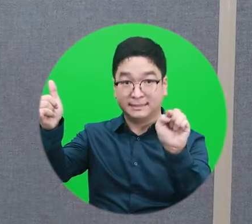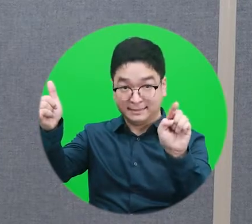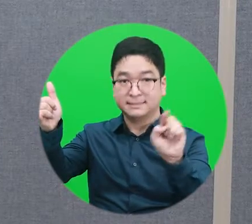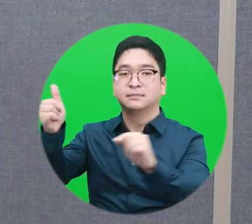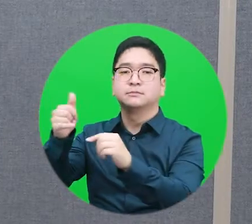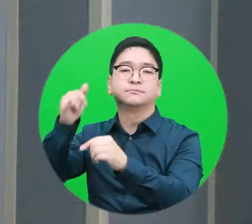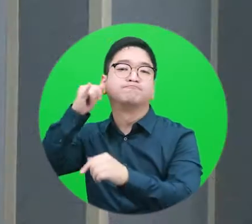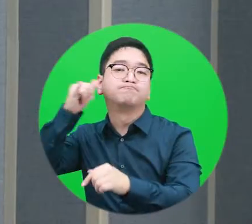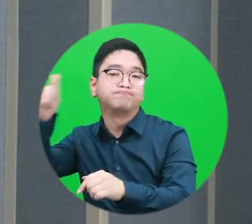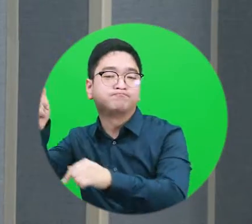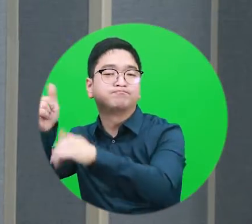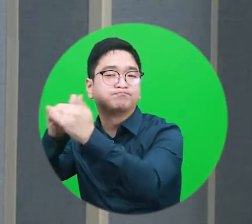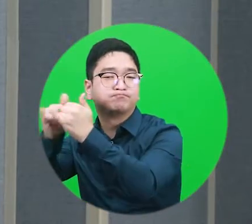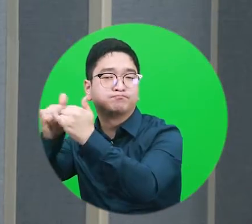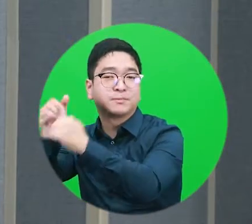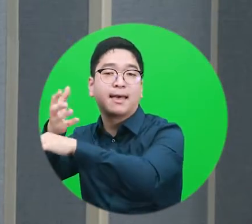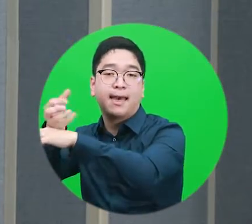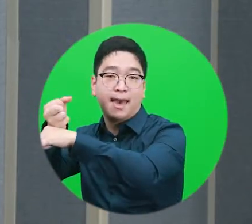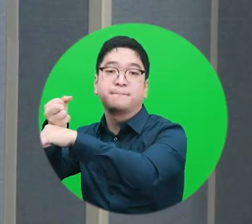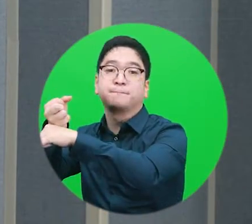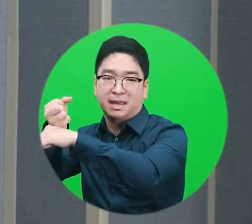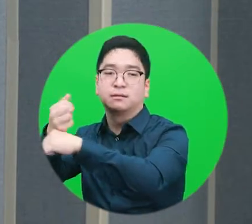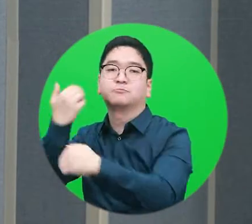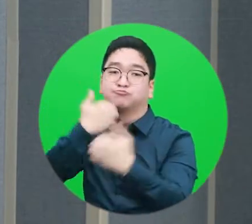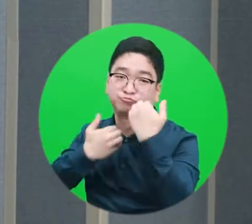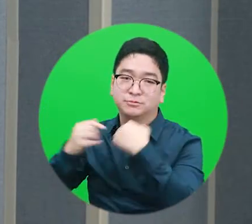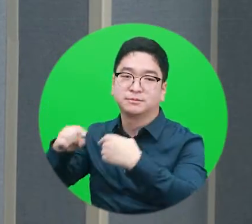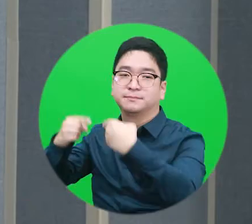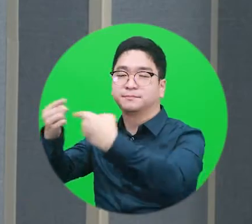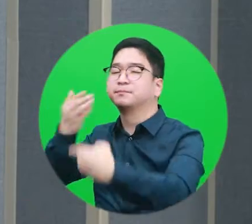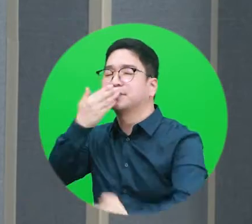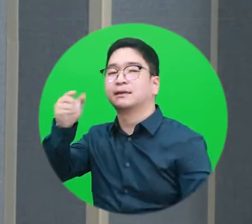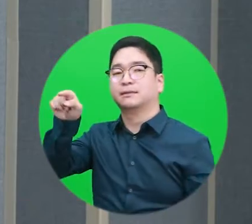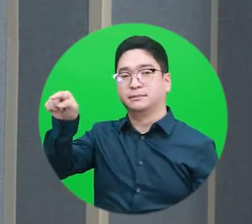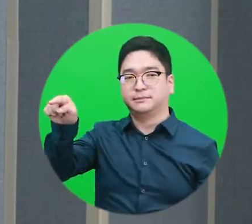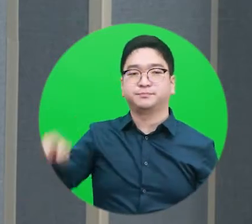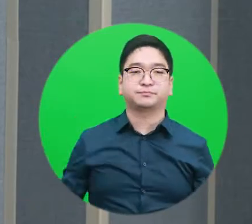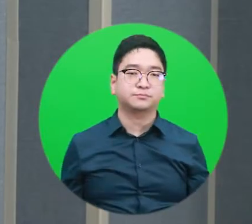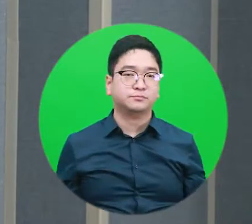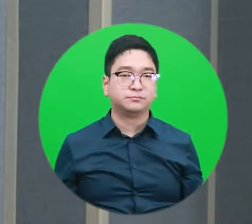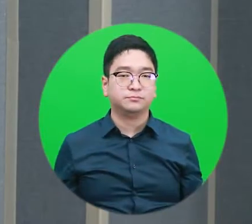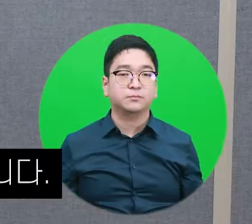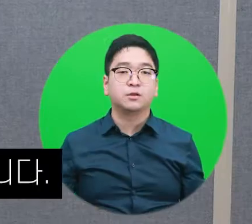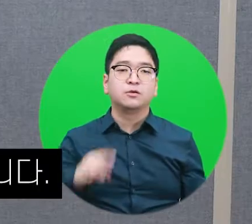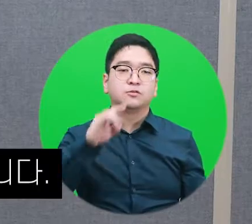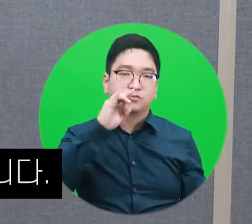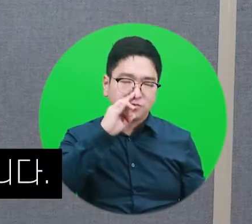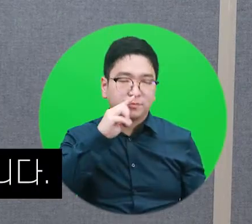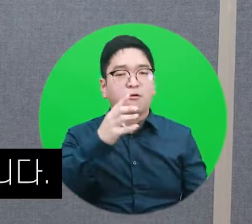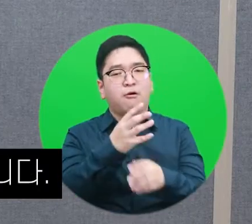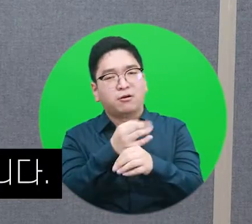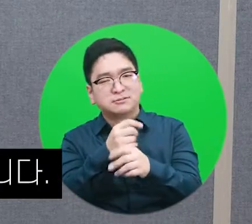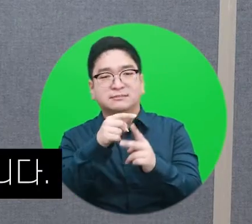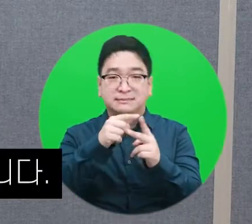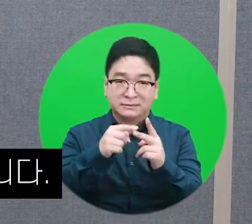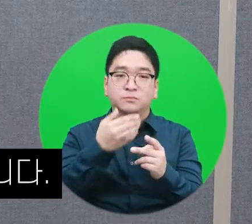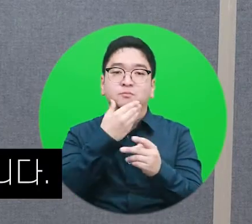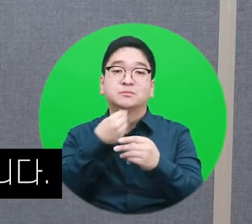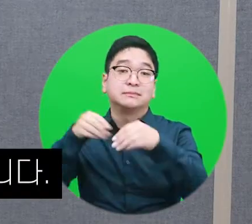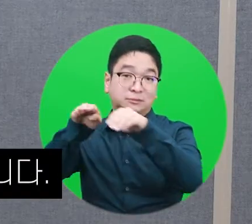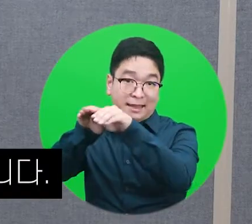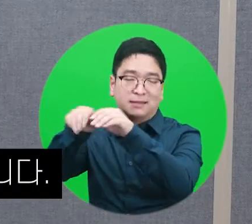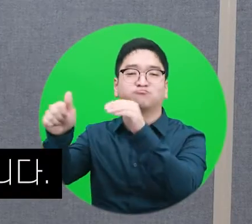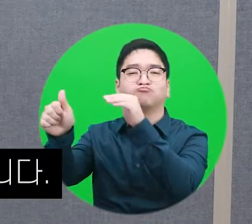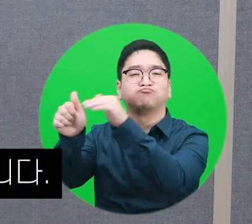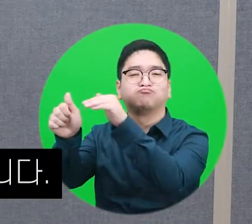02-6951-0301번으로 전화하셔서 예약하신 이후에 누구나 참여하실 수 있는 지역사회 전문 기관이니까요. 언제든지 저희 기관에 문